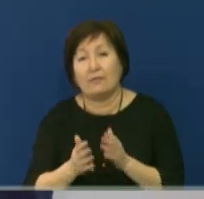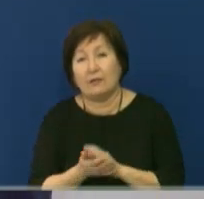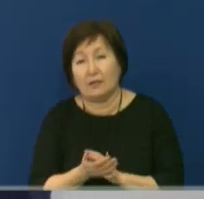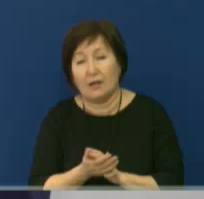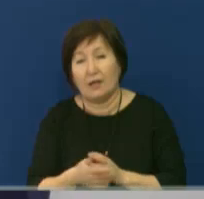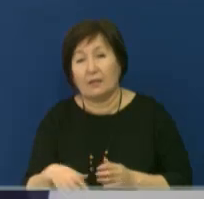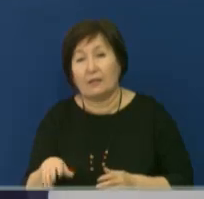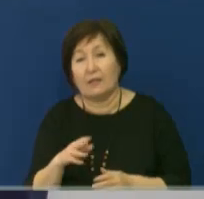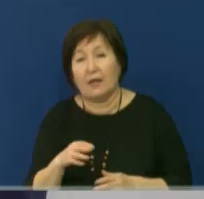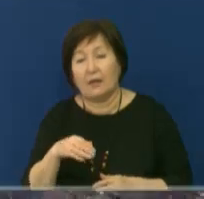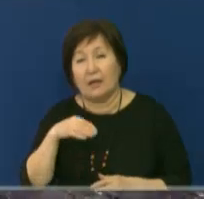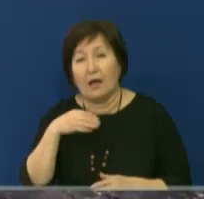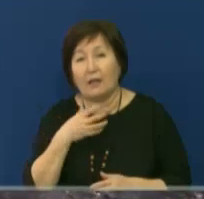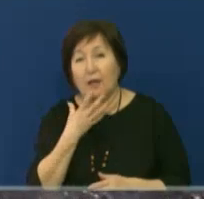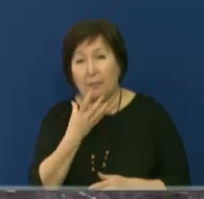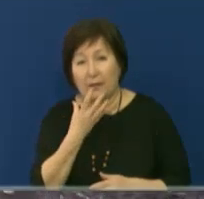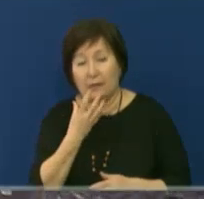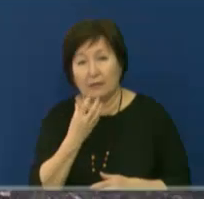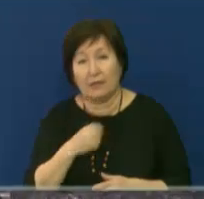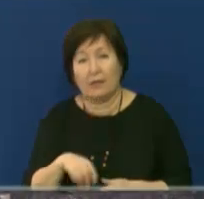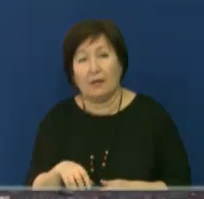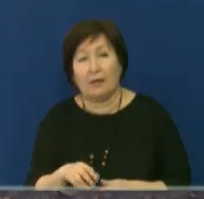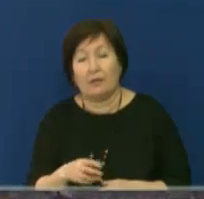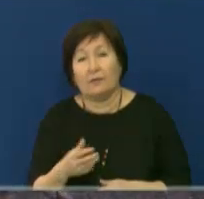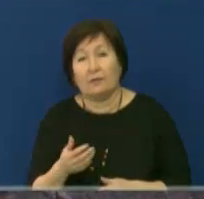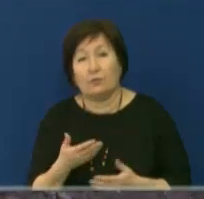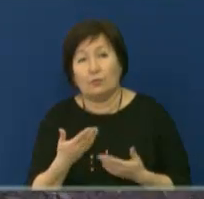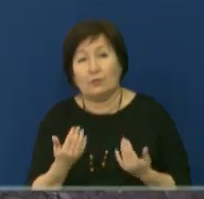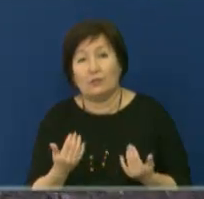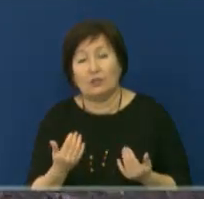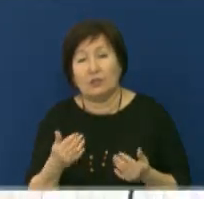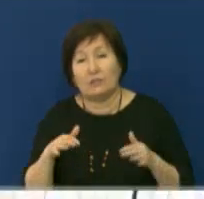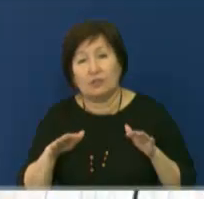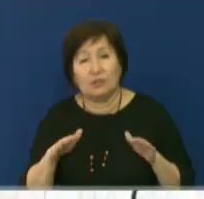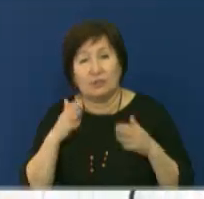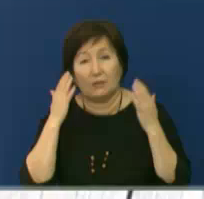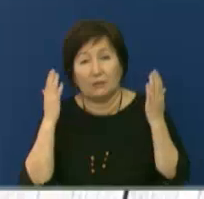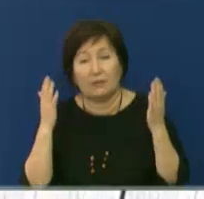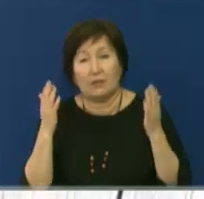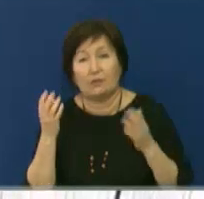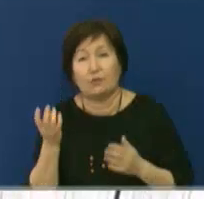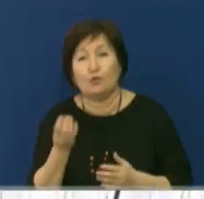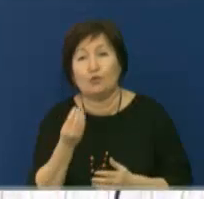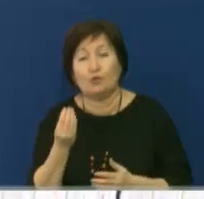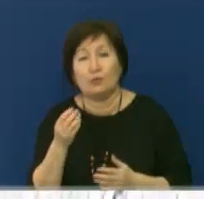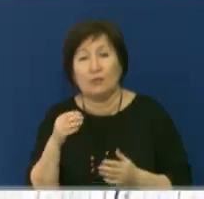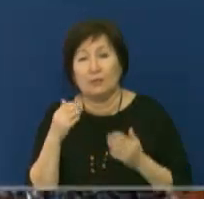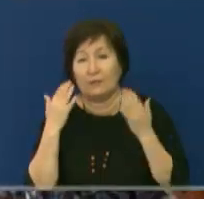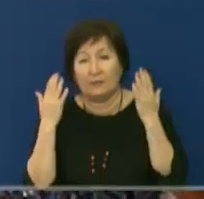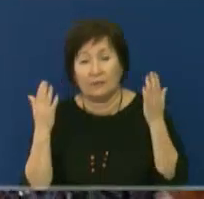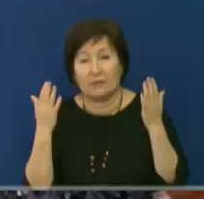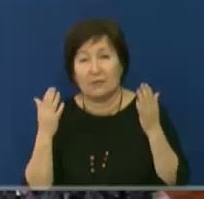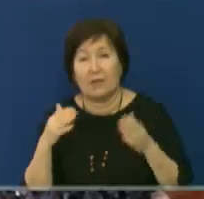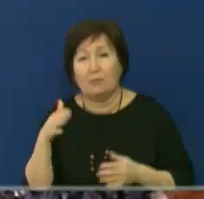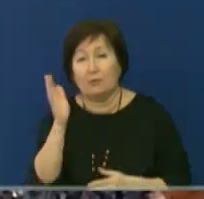зерттеу мақсатында жұмыстарды бастап кеттік. Алайда әкім айтқан зерттеудің нәтижесі не болары белгісіз. Тарбағатайдың іргесіндегі Зайсан ауданынан табиғи